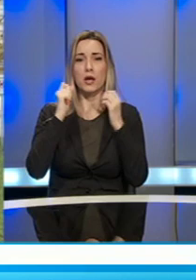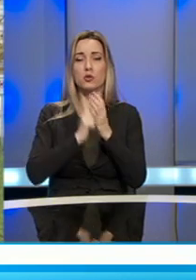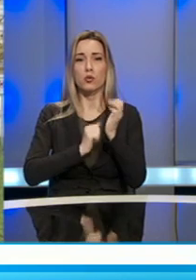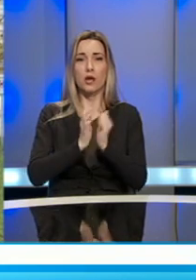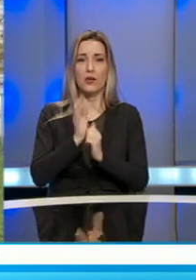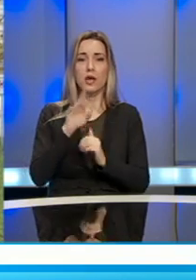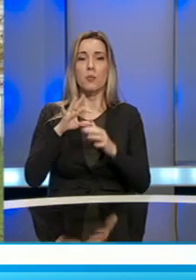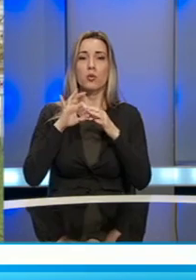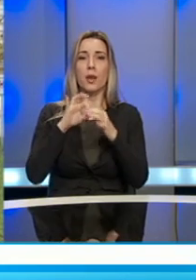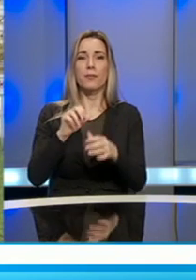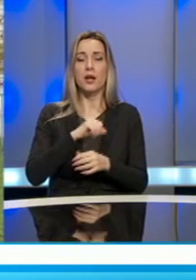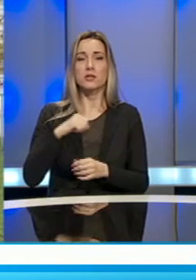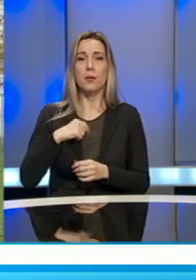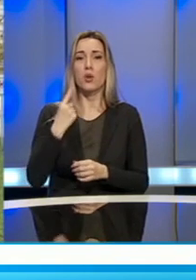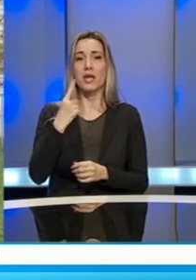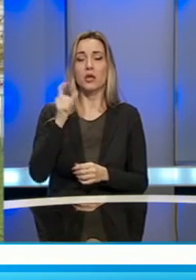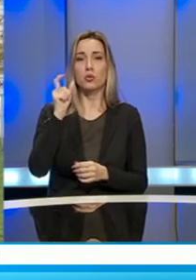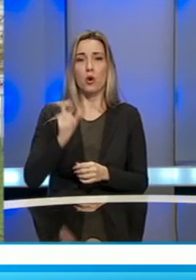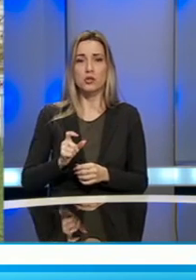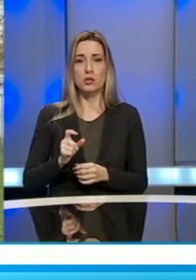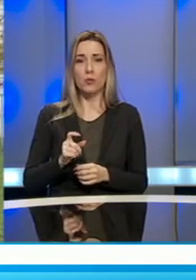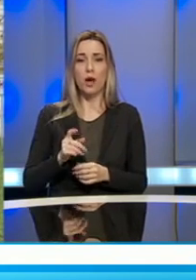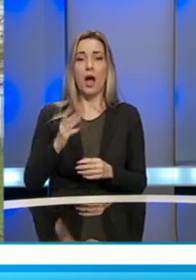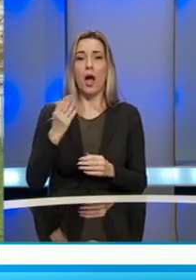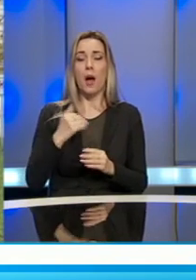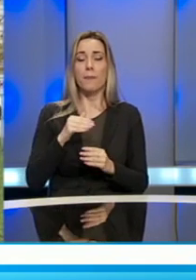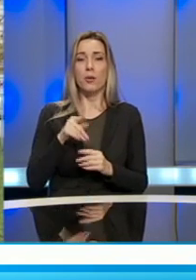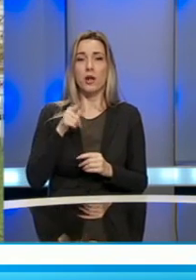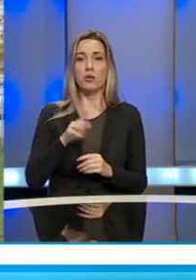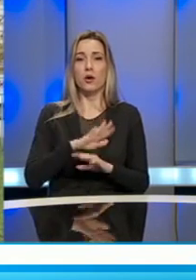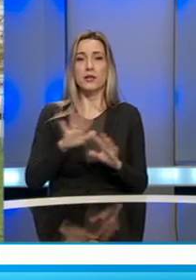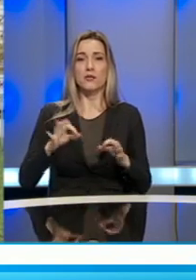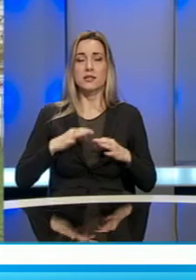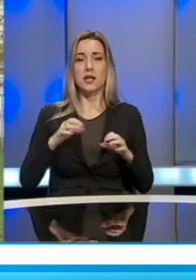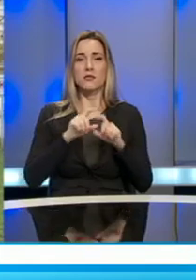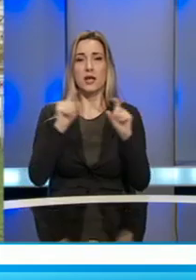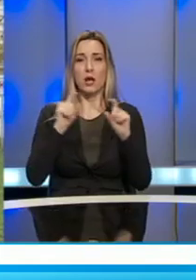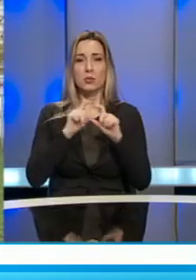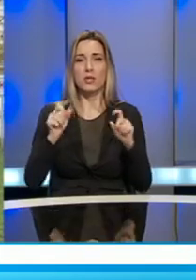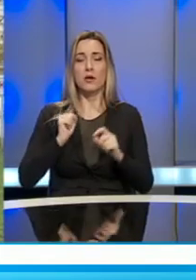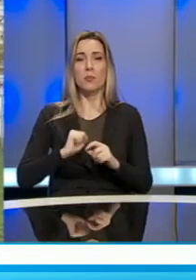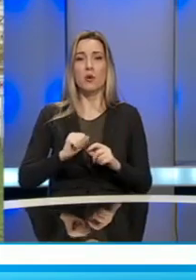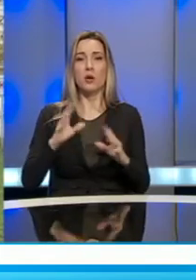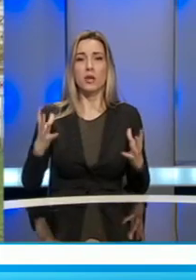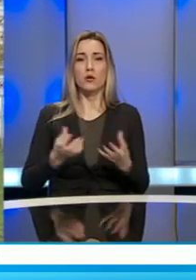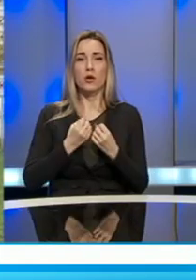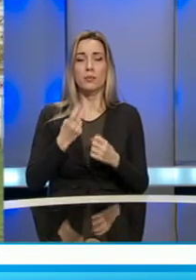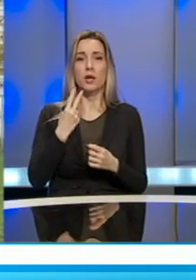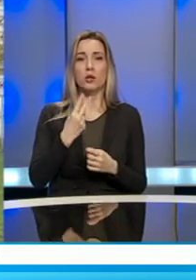rukavci, mogu da prevoze samo jednu osobu, a pored toga sve zdravstvene ustanove moraju da